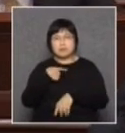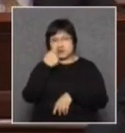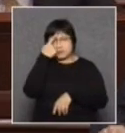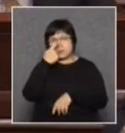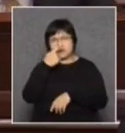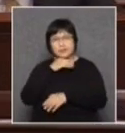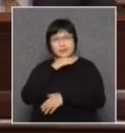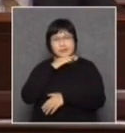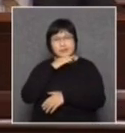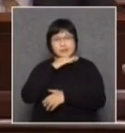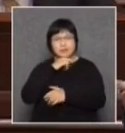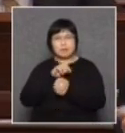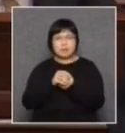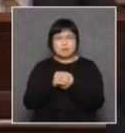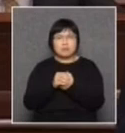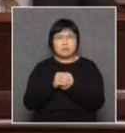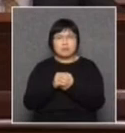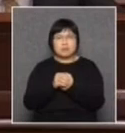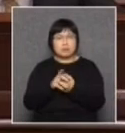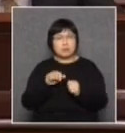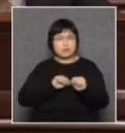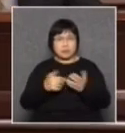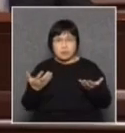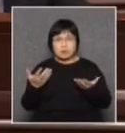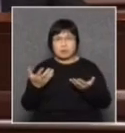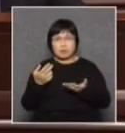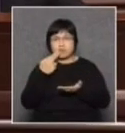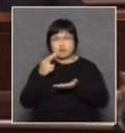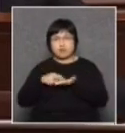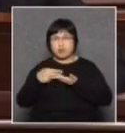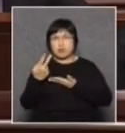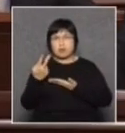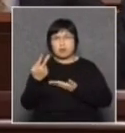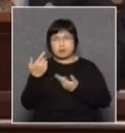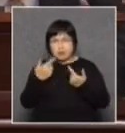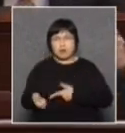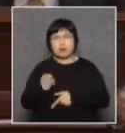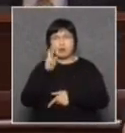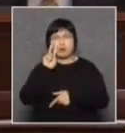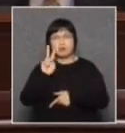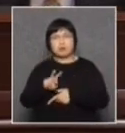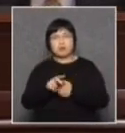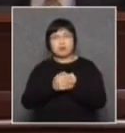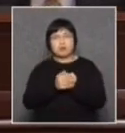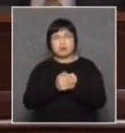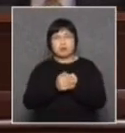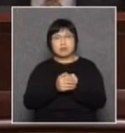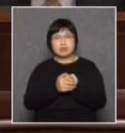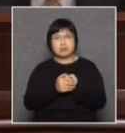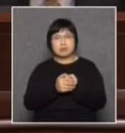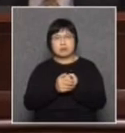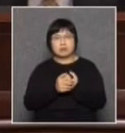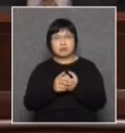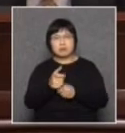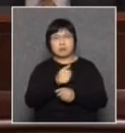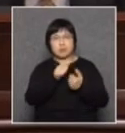呢？如果我們不是有這個運動，我們怎樣收到兩封這樣的信，跟著看到哇他在財務委